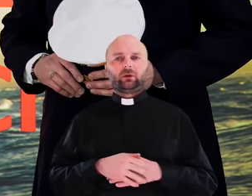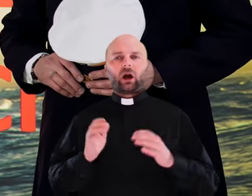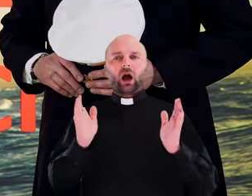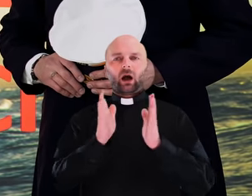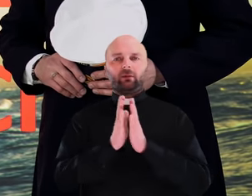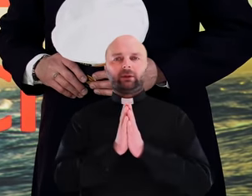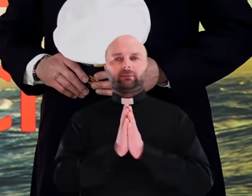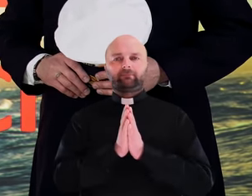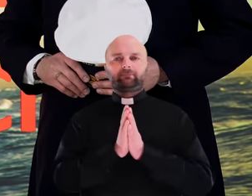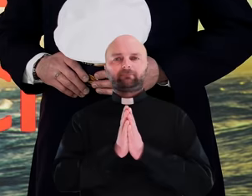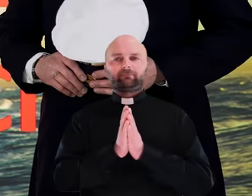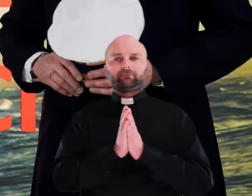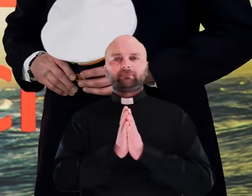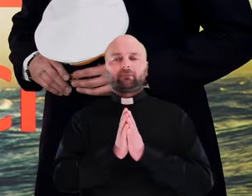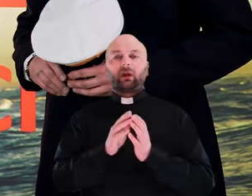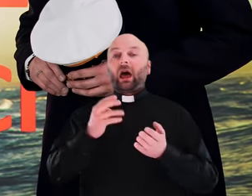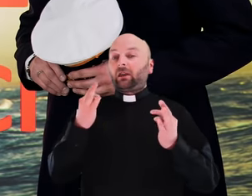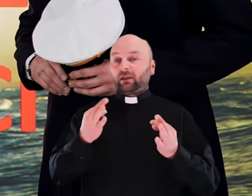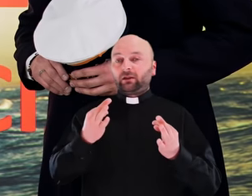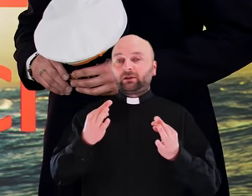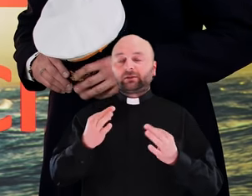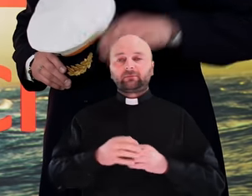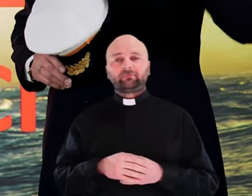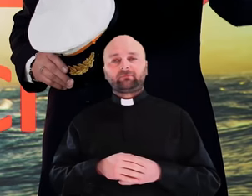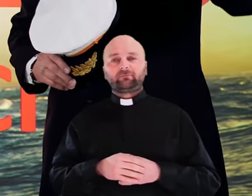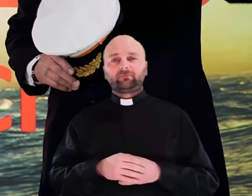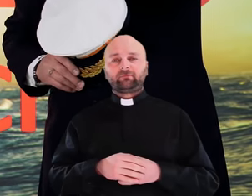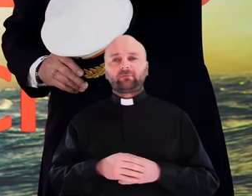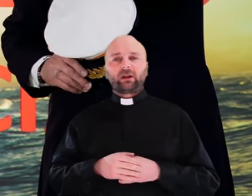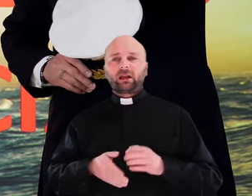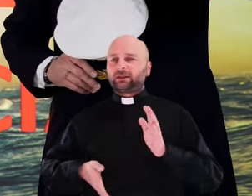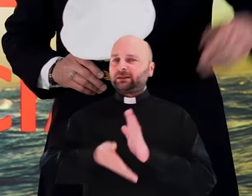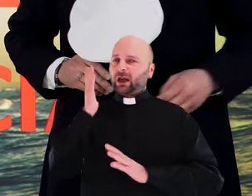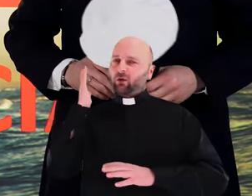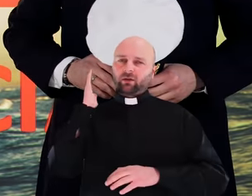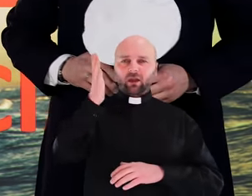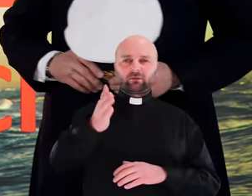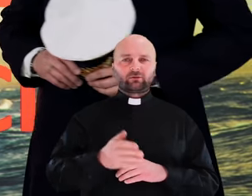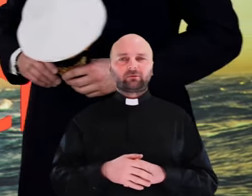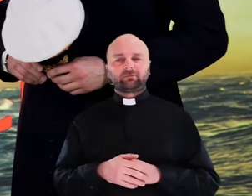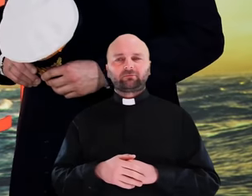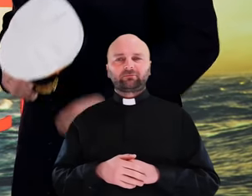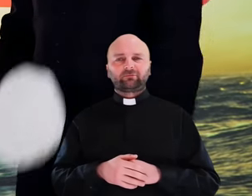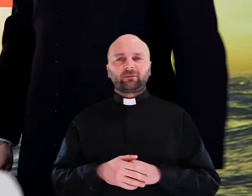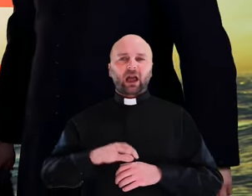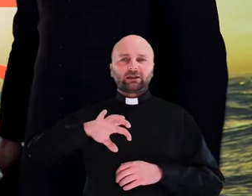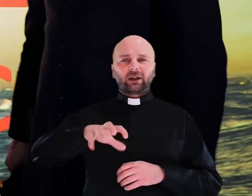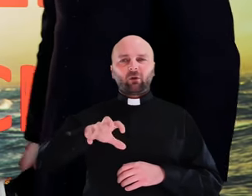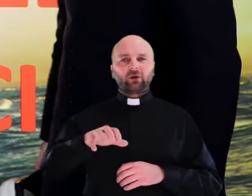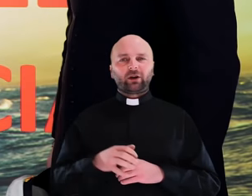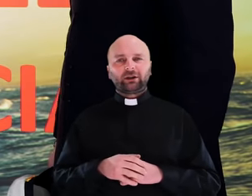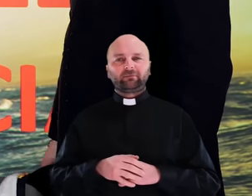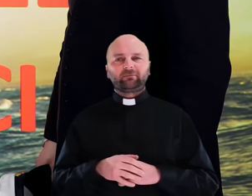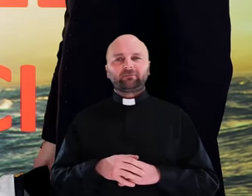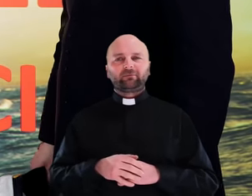wieków. Amen. A na razie cała naprzód. A załoga?